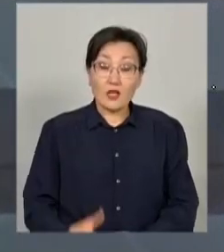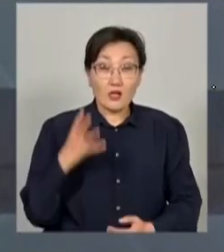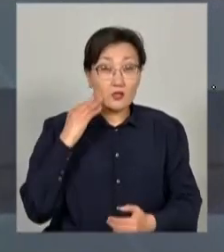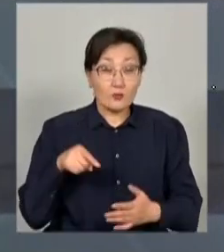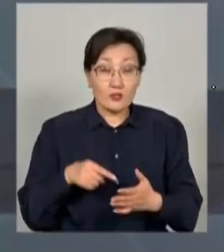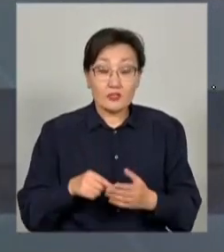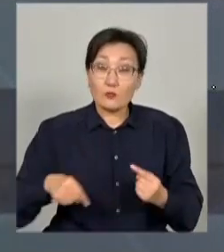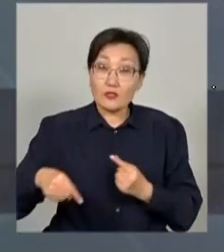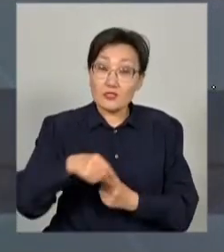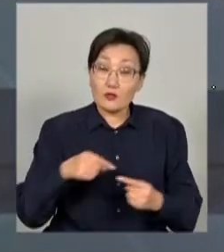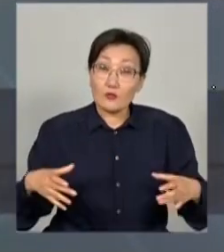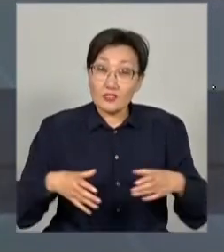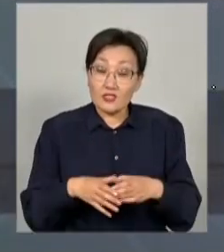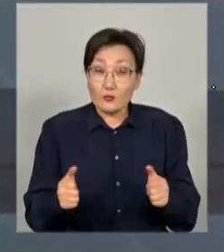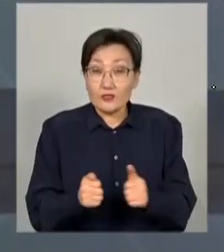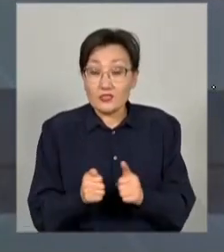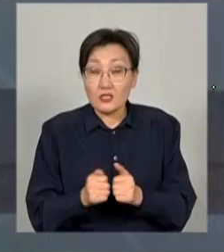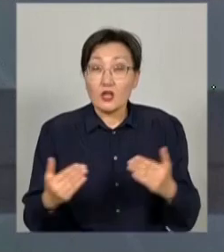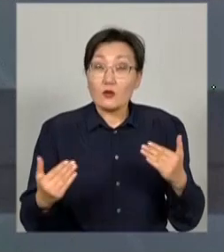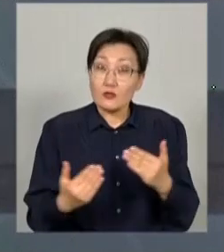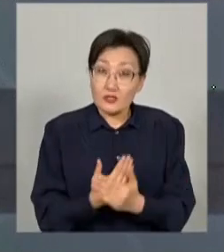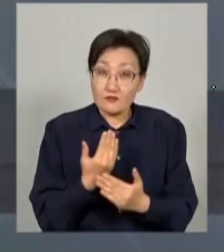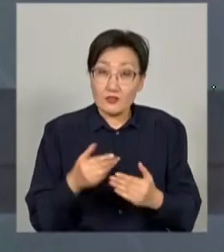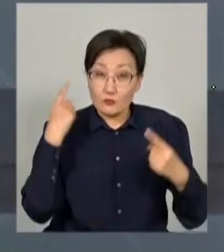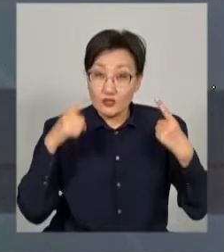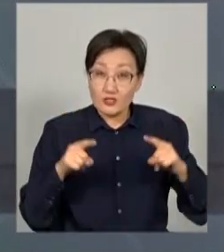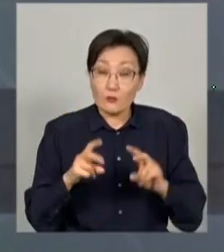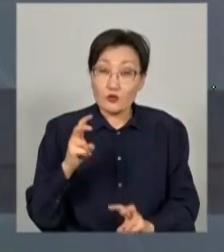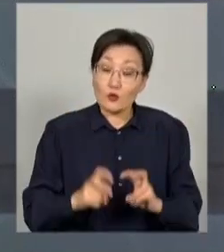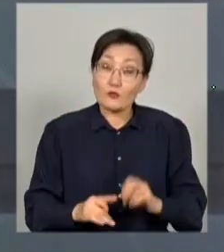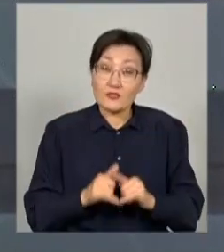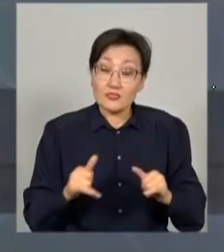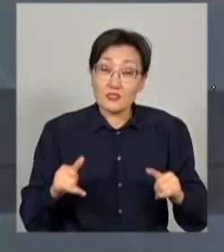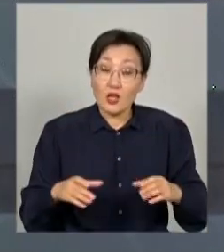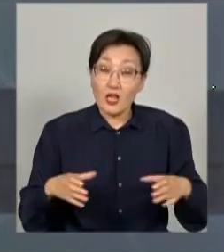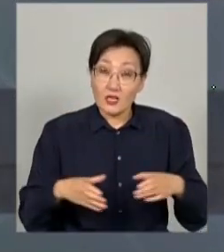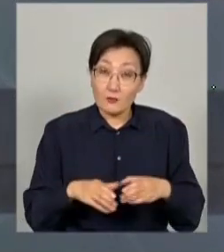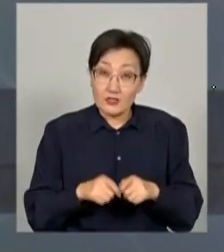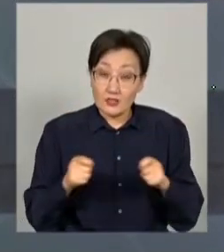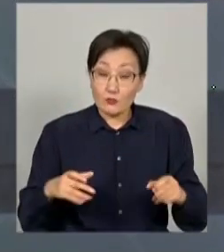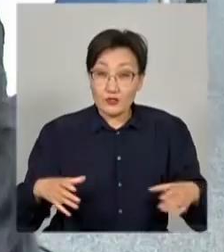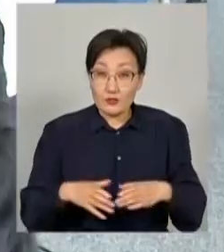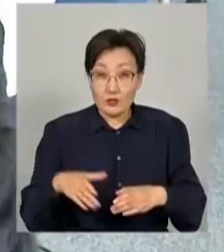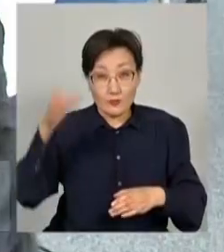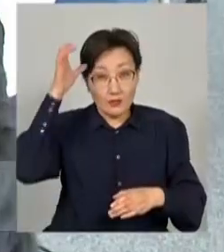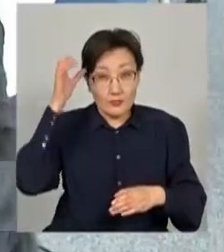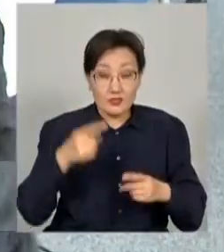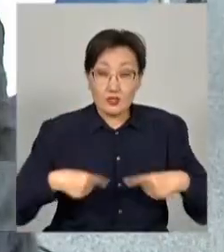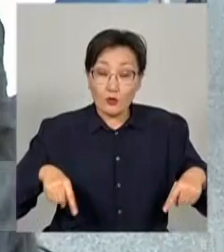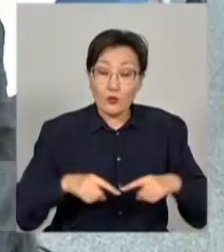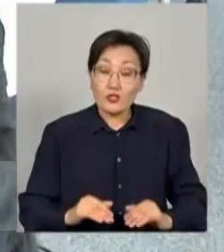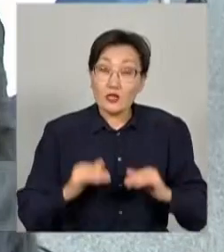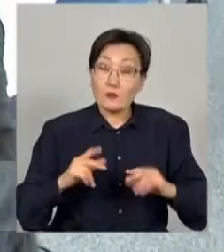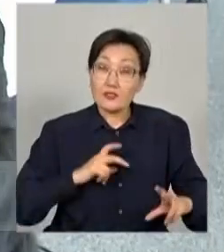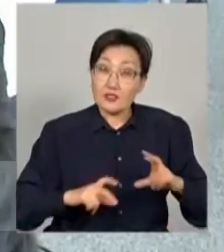Алматыда кәсіпкерлер палатасы жанынан инновациялық және креативті индустрияны дамыту комитеті құрылды. Комитет ғылыми ортамен, жоғары